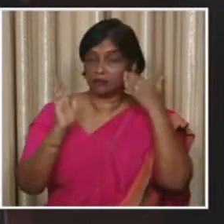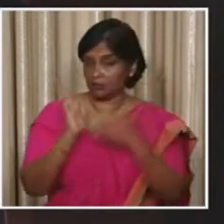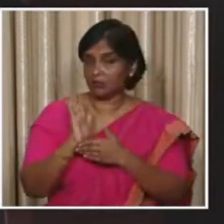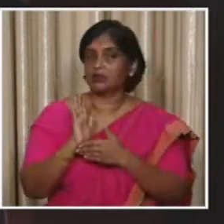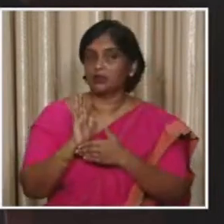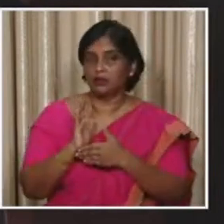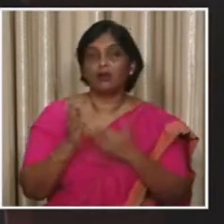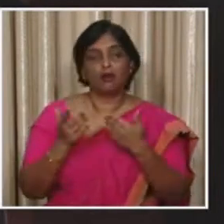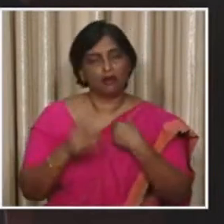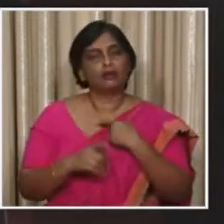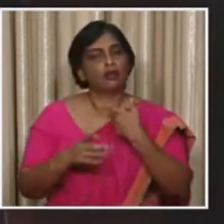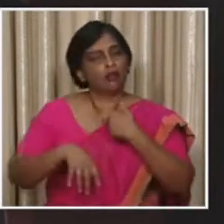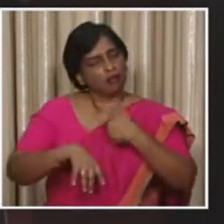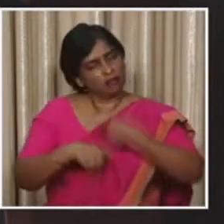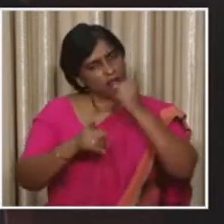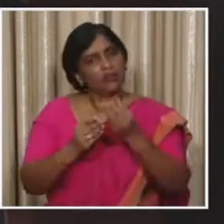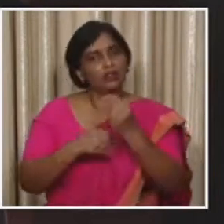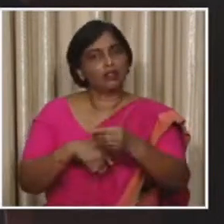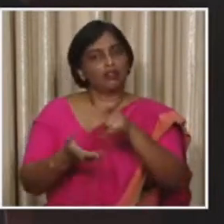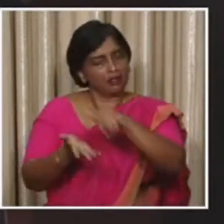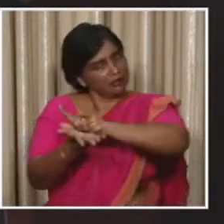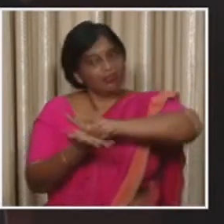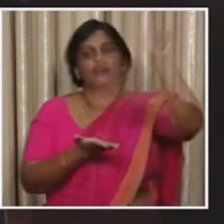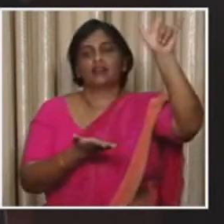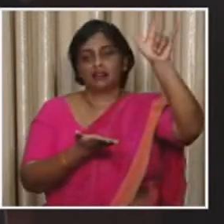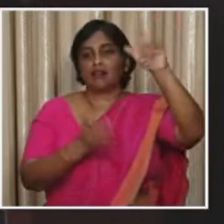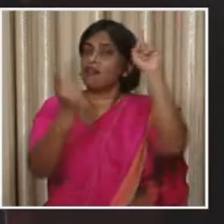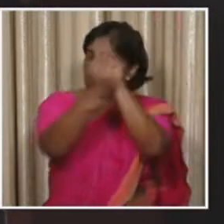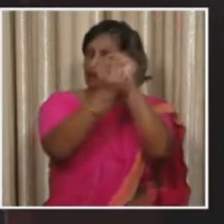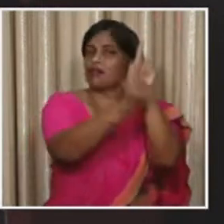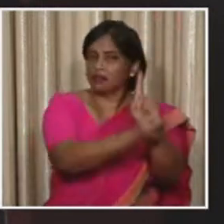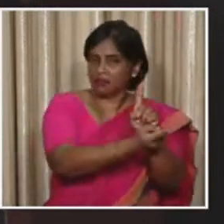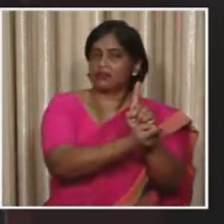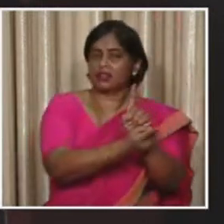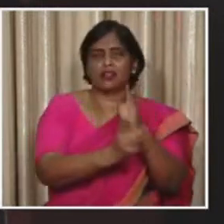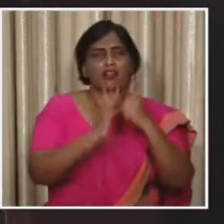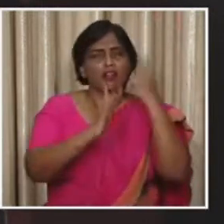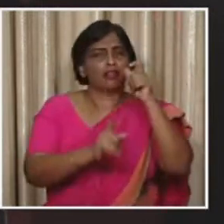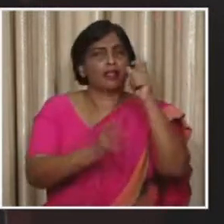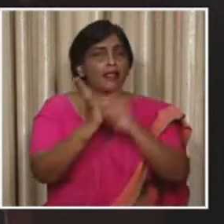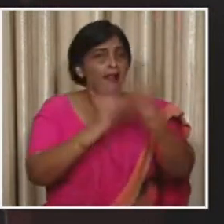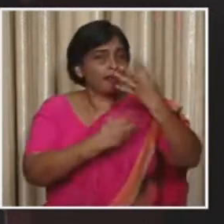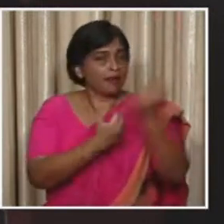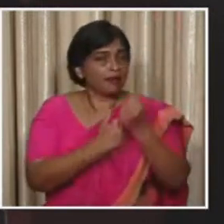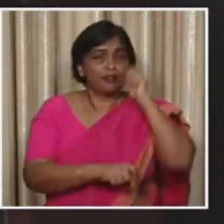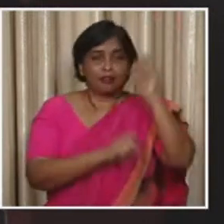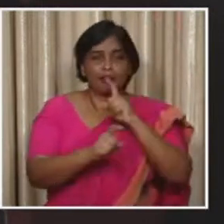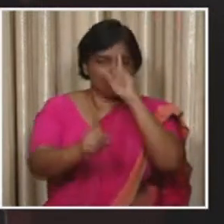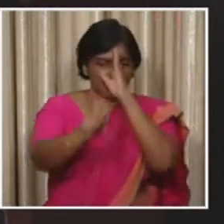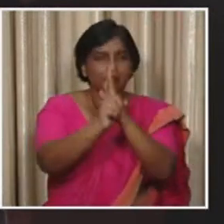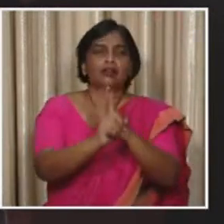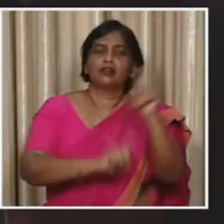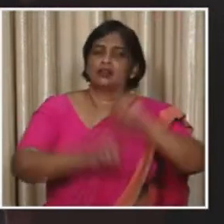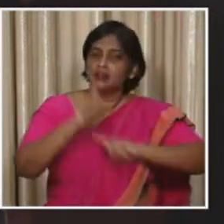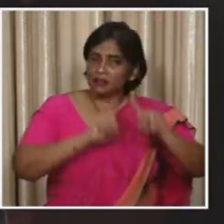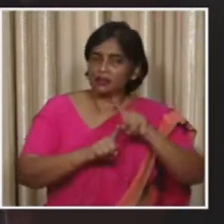තුළ අපි ඔබතුමාට අවසරය දෙන්නත් දැම්මම රට යන්න. හරි. ගිහිල්ලා හමු වෙන්න. ජාත්‍යන්තර ස්වෛරී බැඳුකර හිමියන් එක්ක